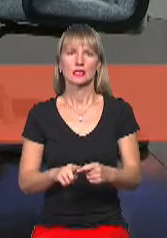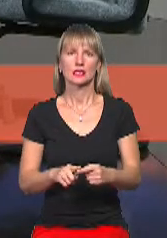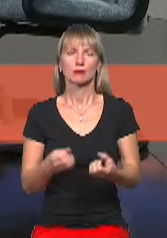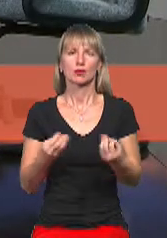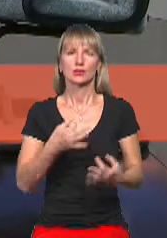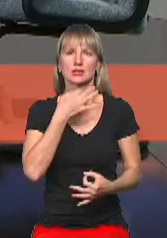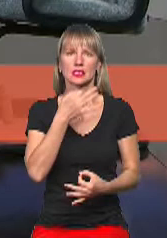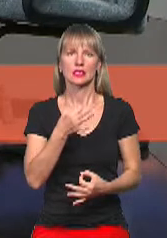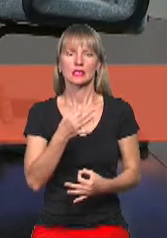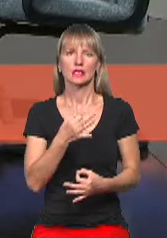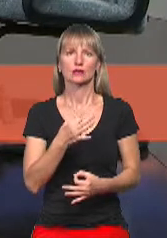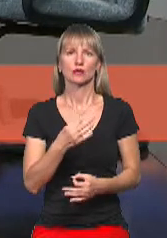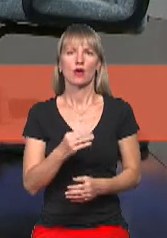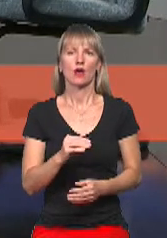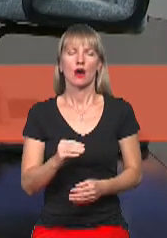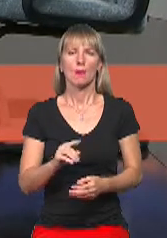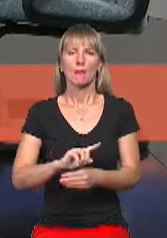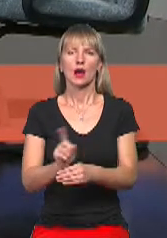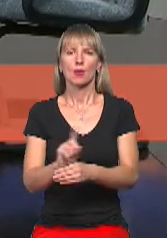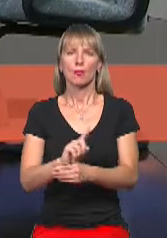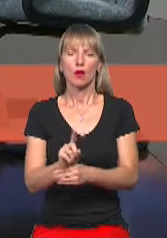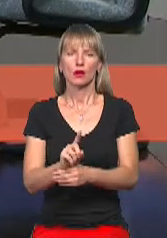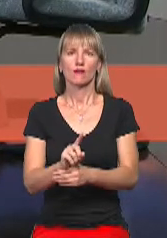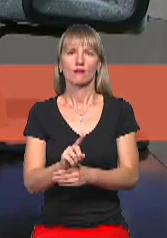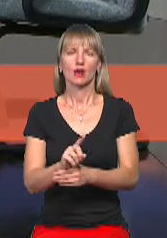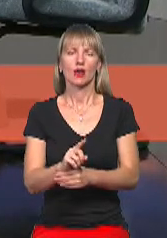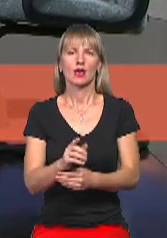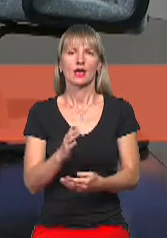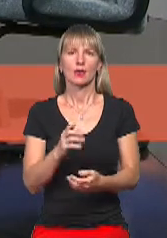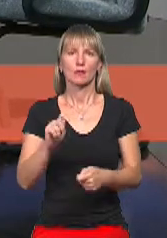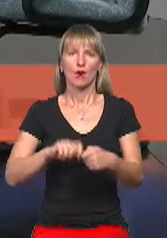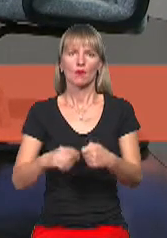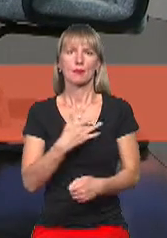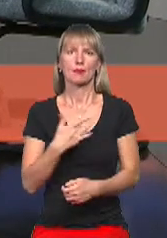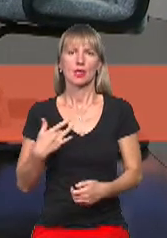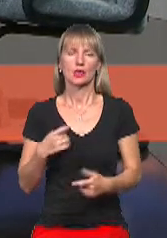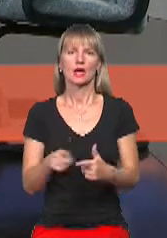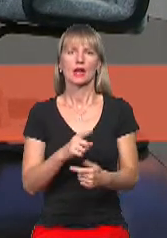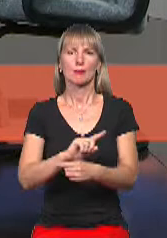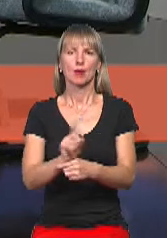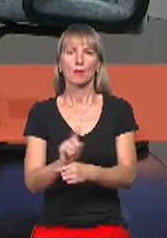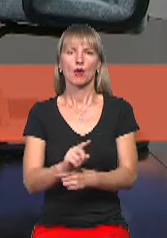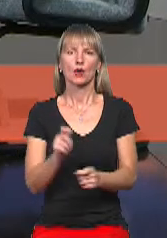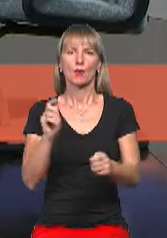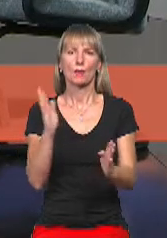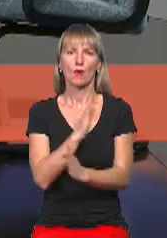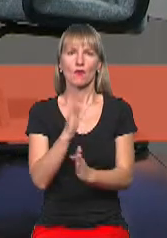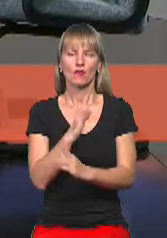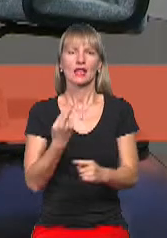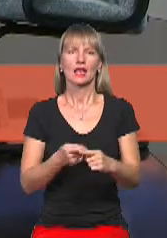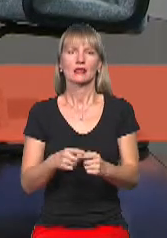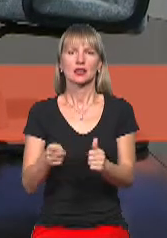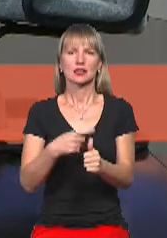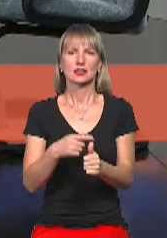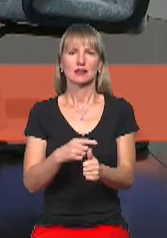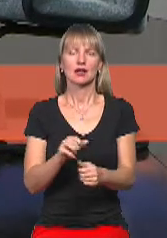простіше сказати, датчики вимірювання пилу. Або, кажуть, датчики повітря ще. Або датчики повітря. Офіційно це називається